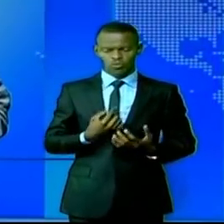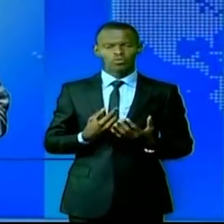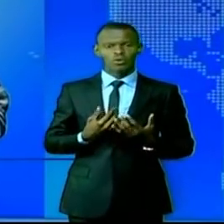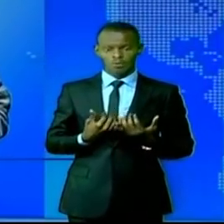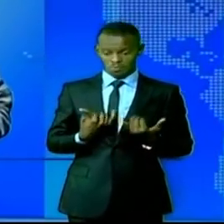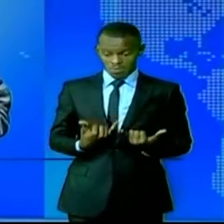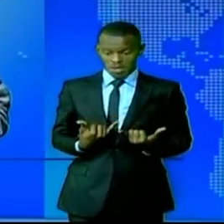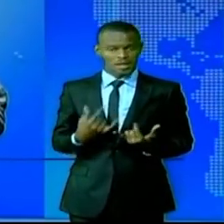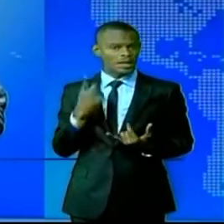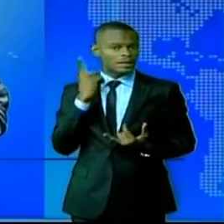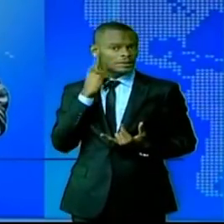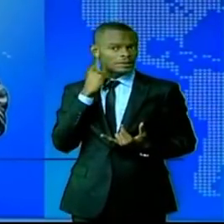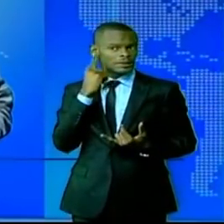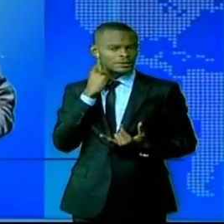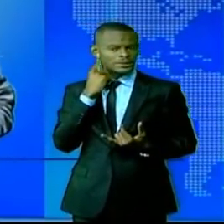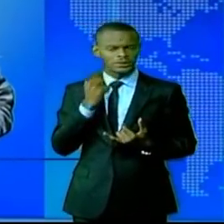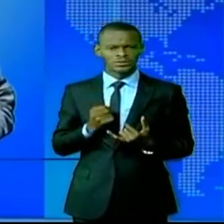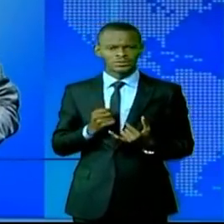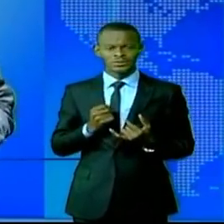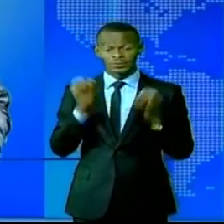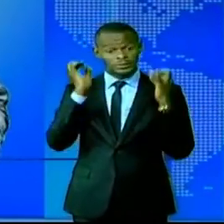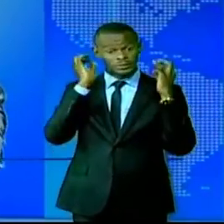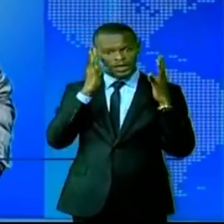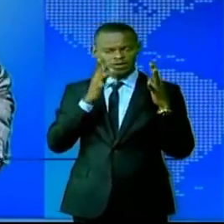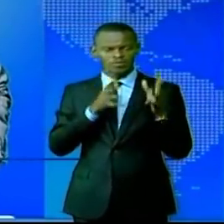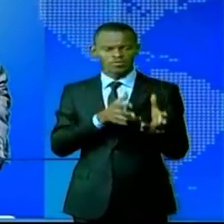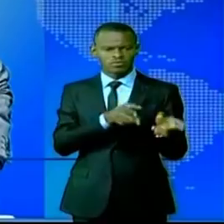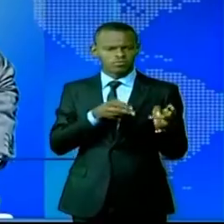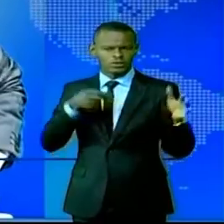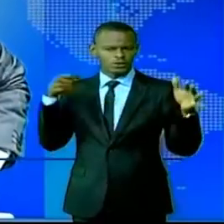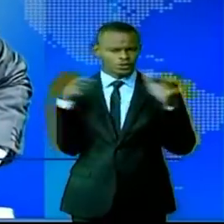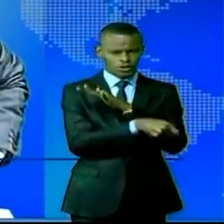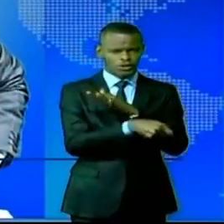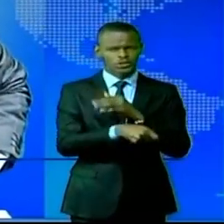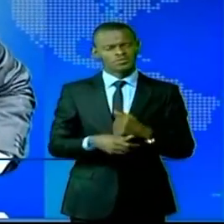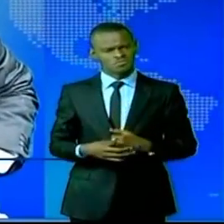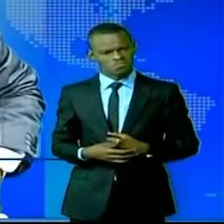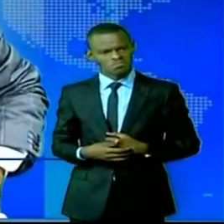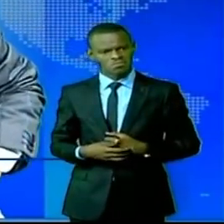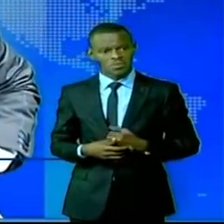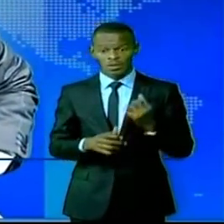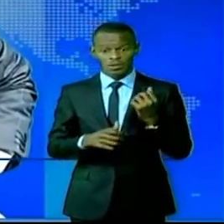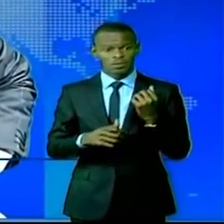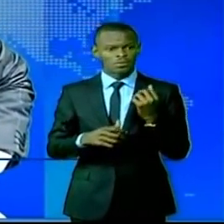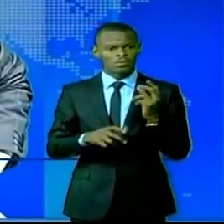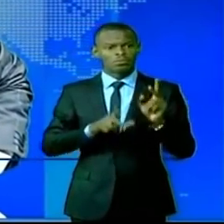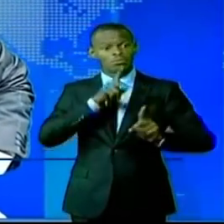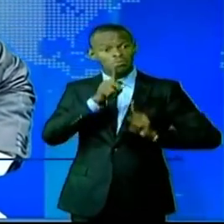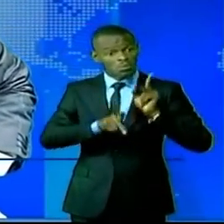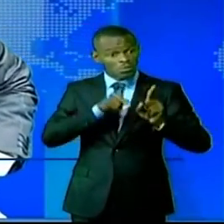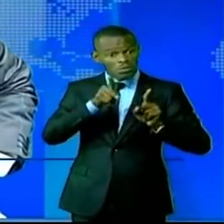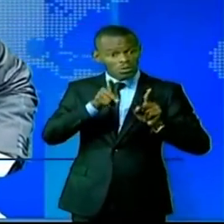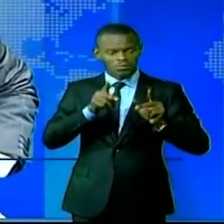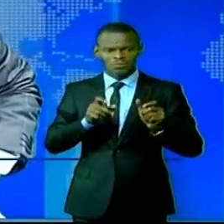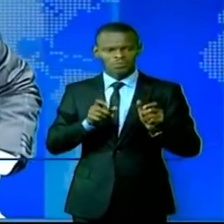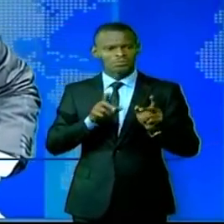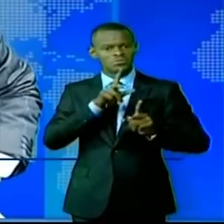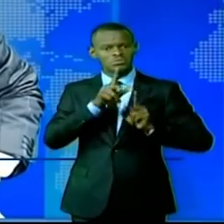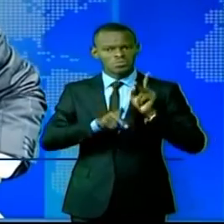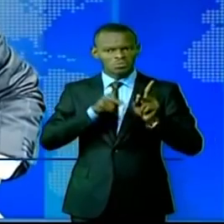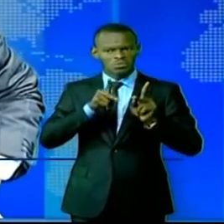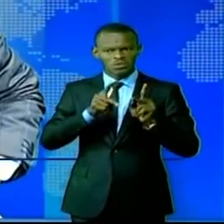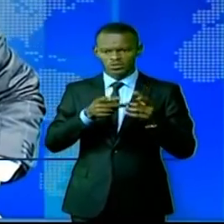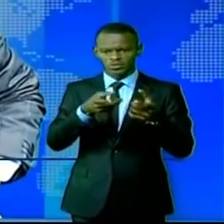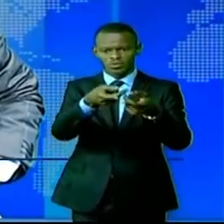et abominable assassinat dont ont été victimes des déplacés internes, personnes déjà victimes des